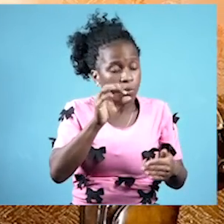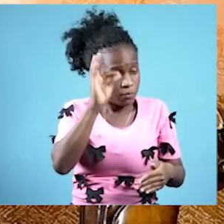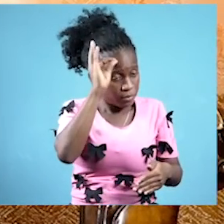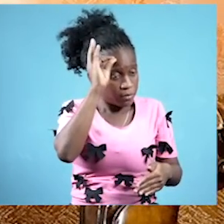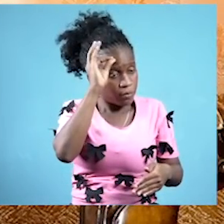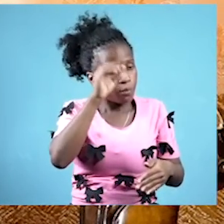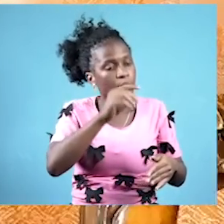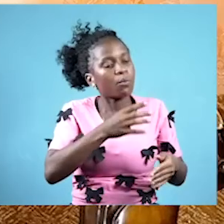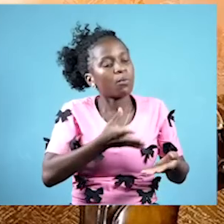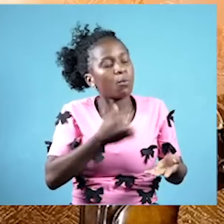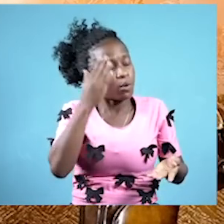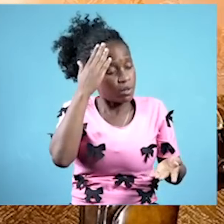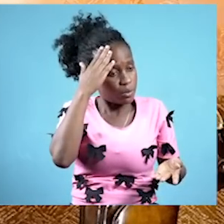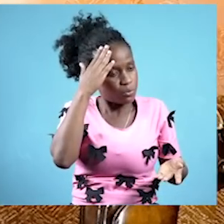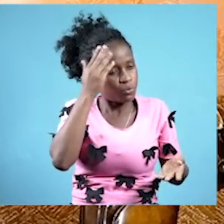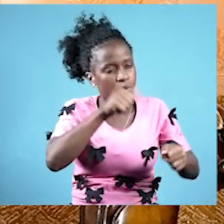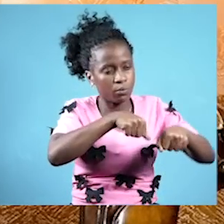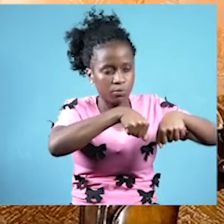kutawala, lakini hawapendi kutawala.